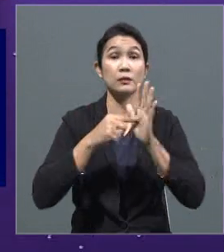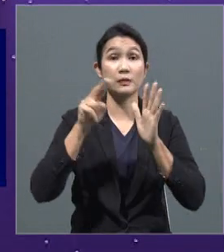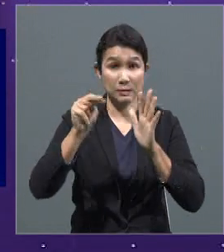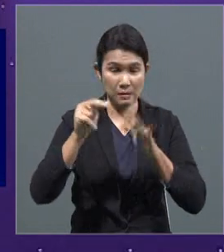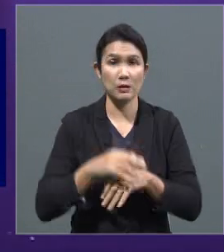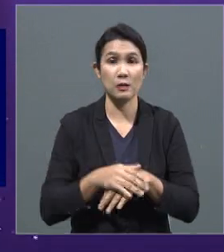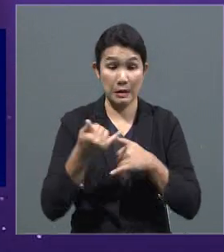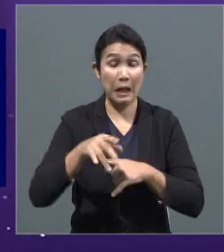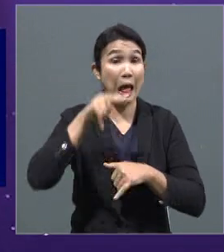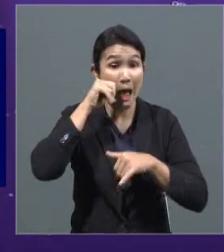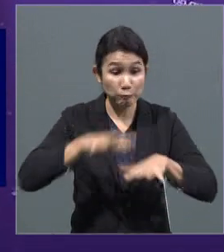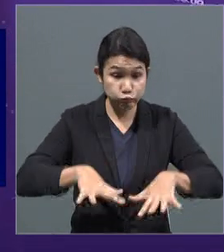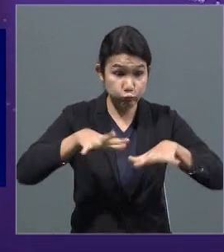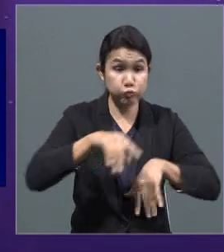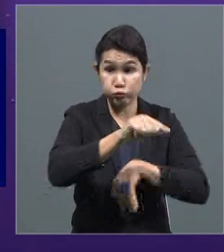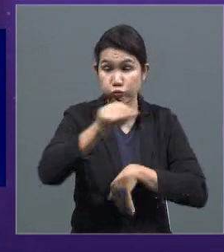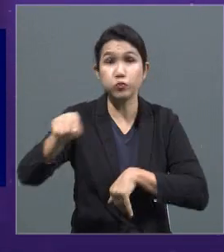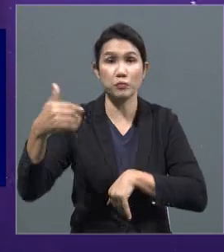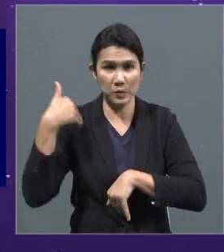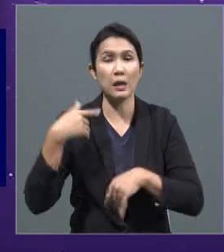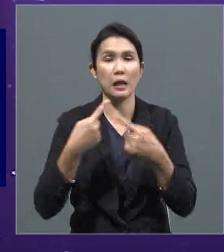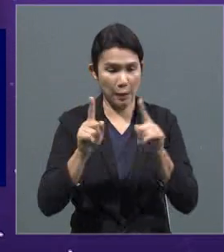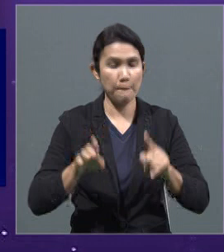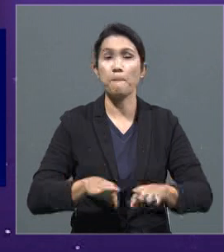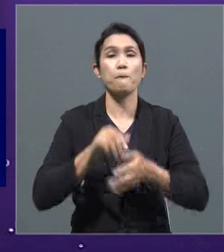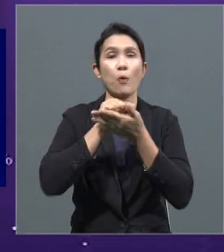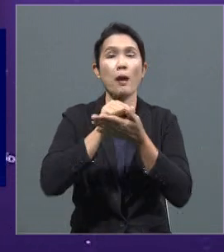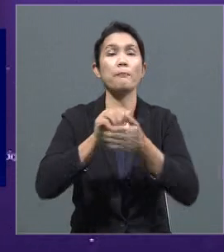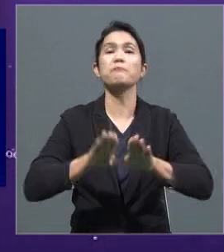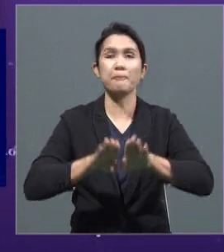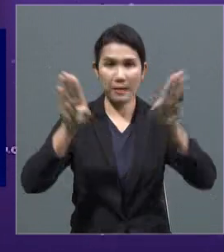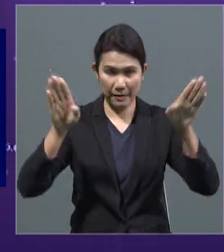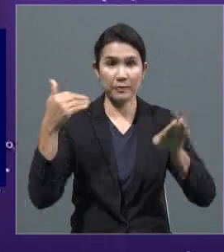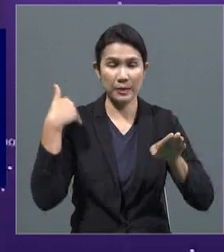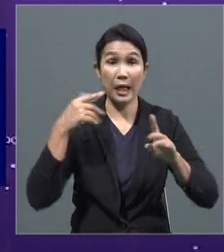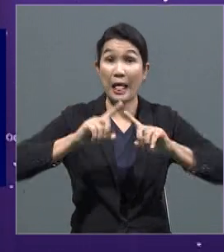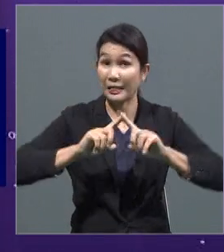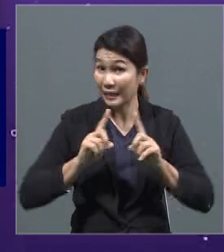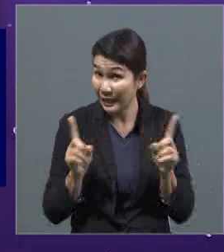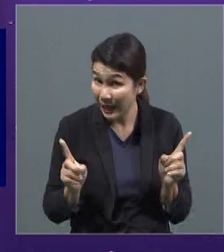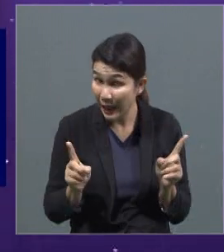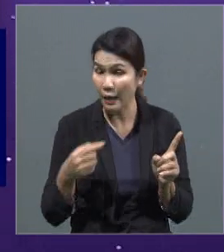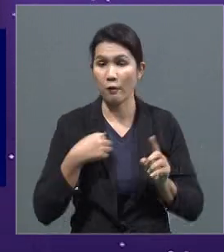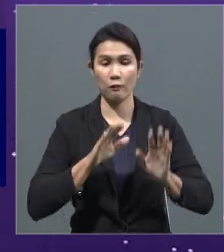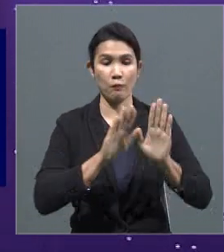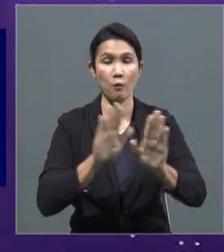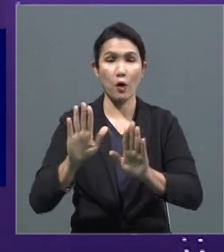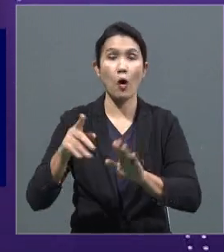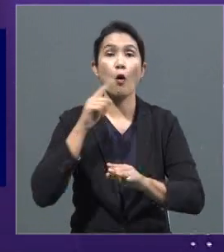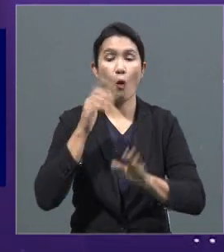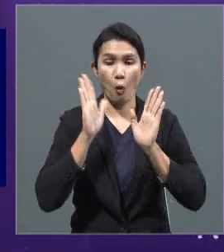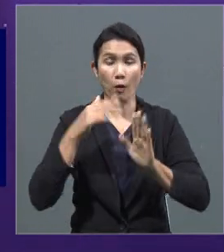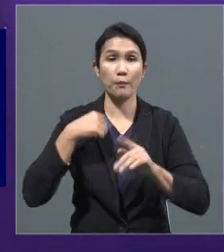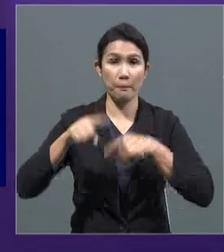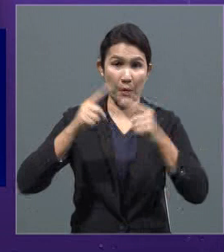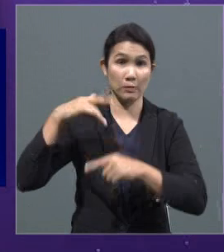มีน้ำท่วมในบางจุดบางเส้นทางแต่ก็ยังเปิดให้บริการตามปกตินะคะแต่สิ่งที่จะต้องฝากเอาไว้ก็คือขอให้ผู้โดยสารเนี่